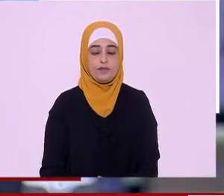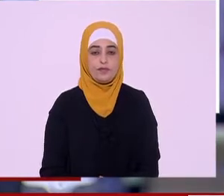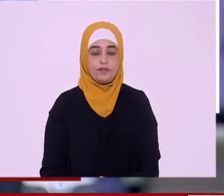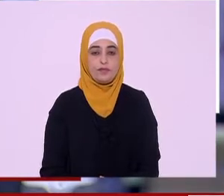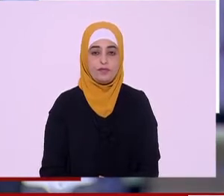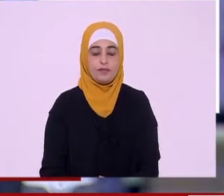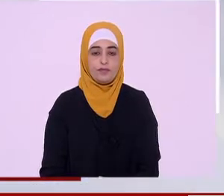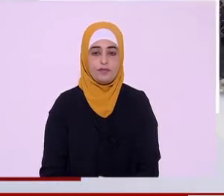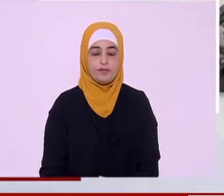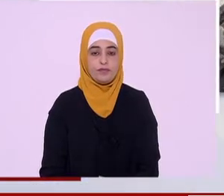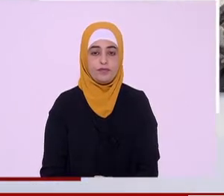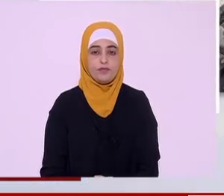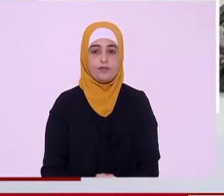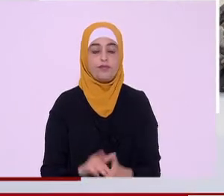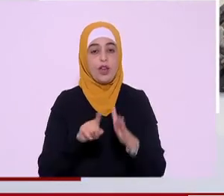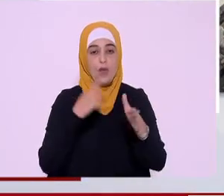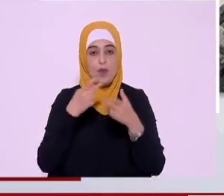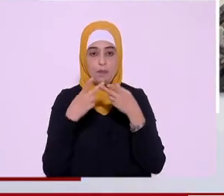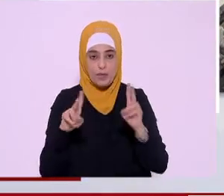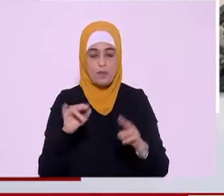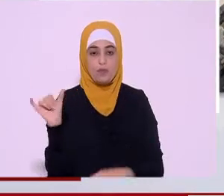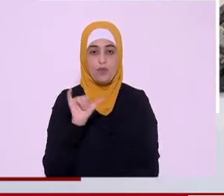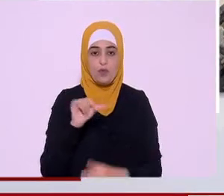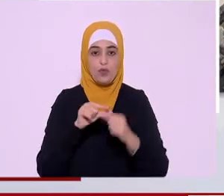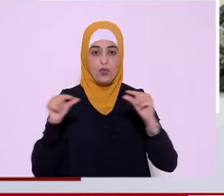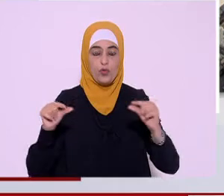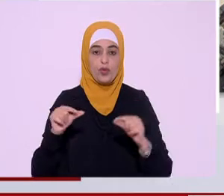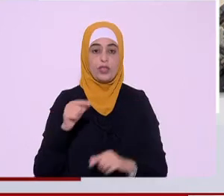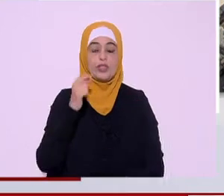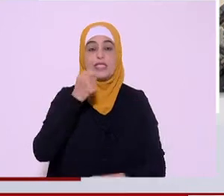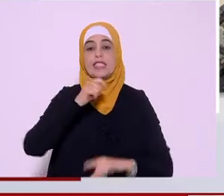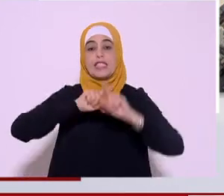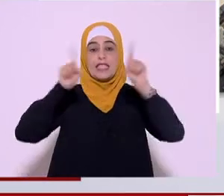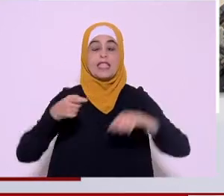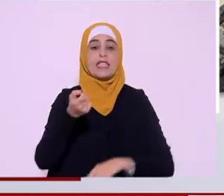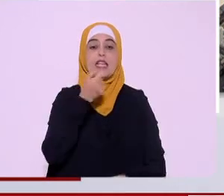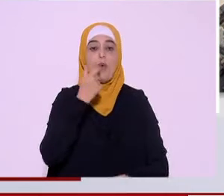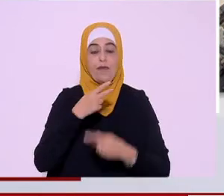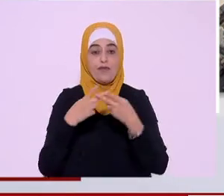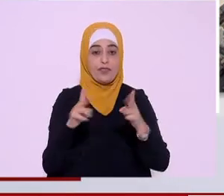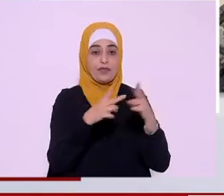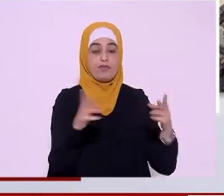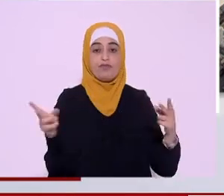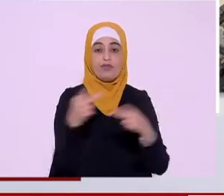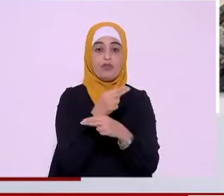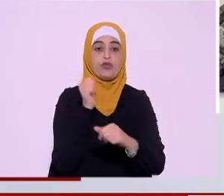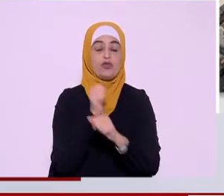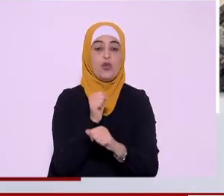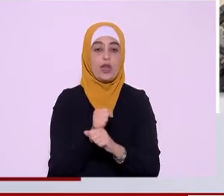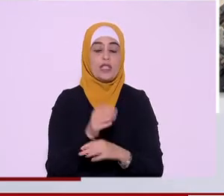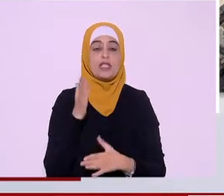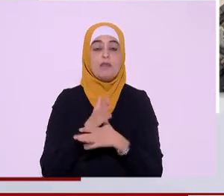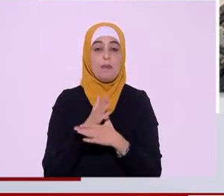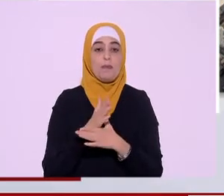نعم، سأبدأ من الموضوع المستجد اليوم وهو إضراب الصيدليات. هذا الإضراب الذي يأتي على خلفية